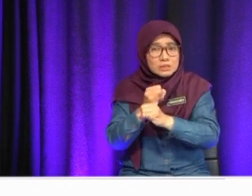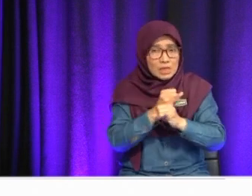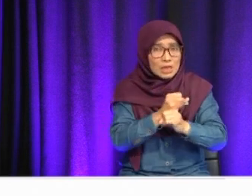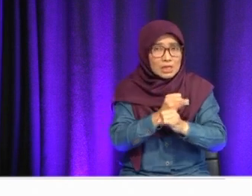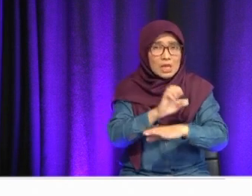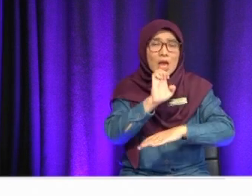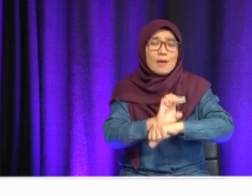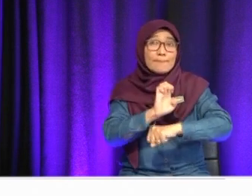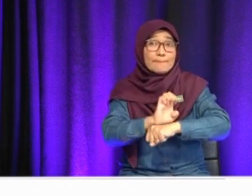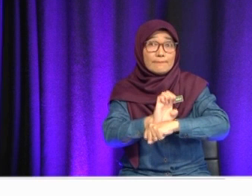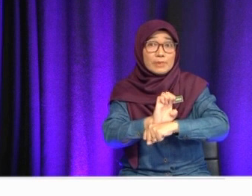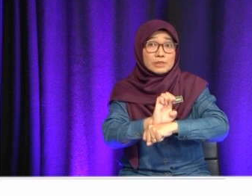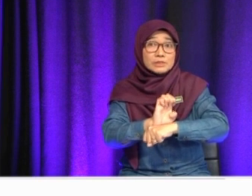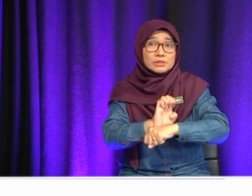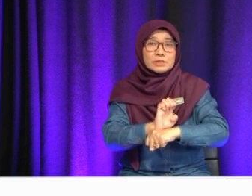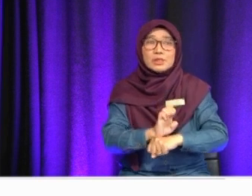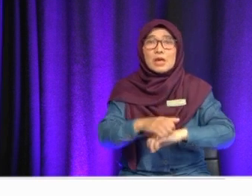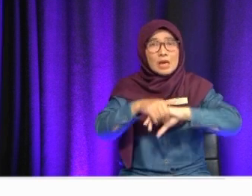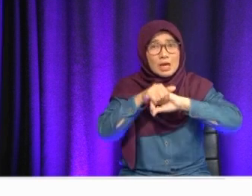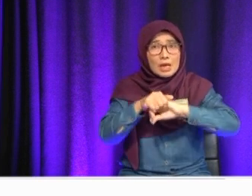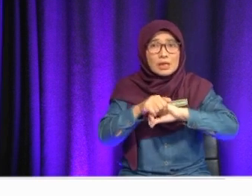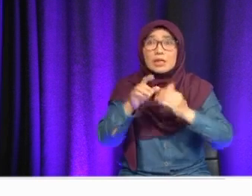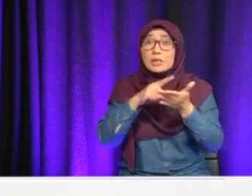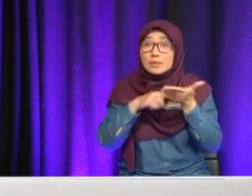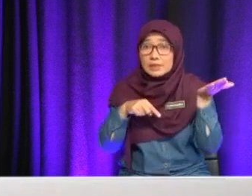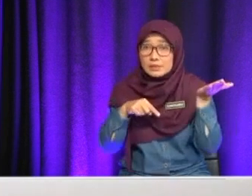emasnya. Akad apakah itu, Hafi?